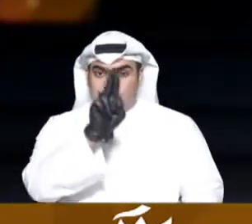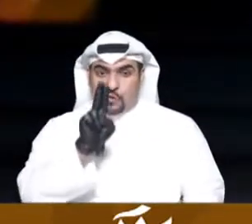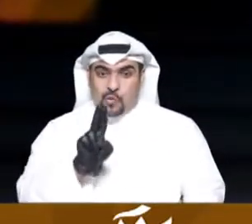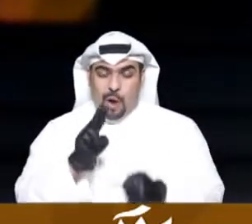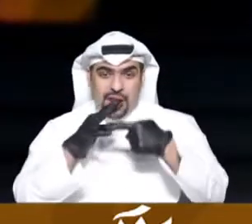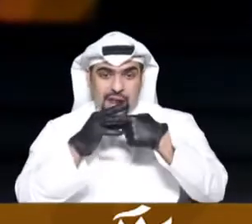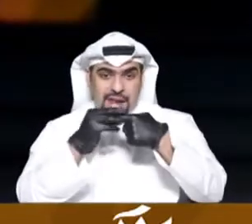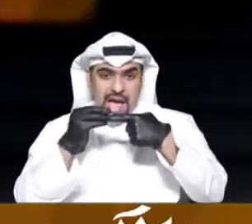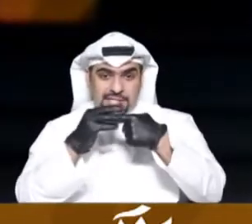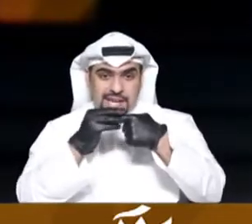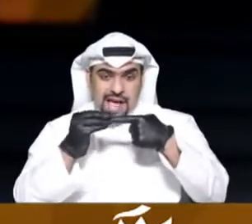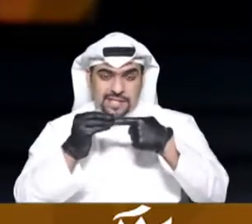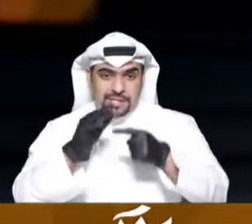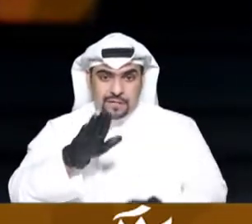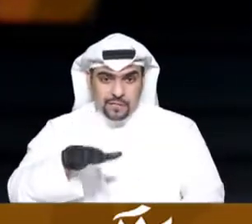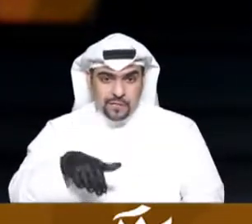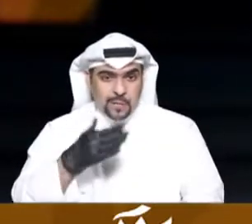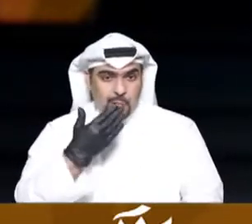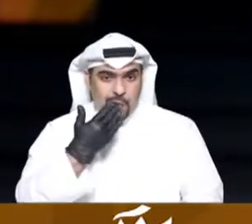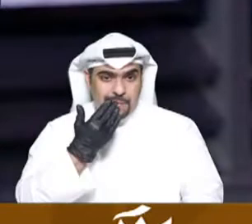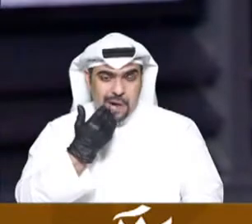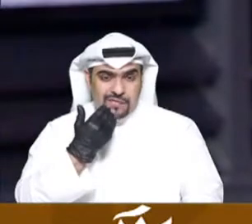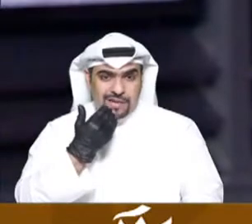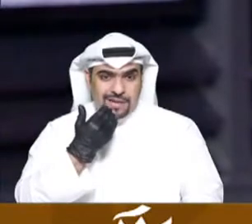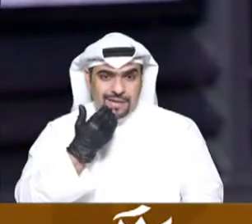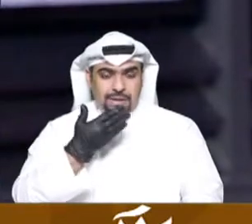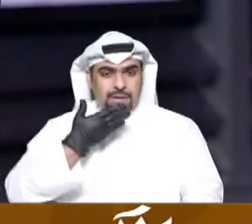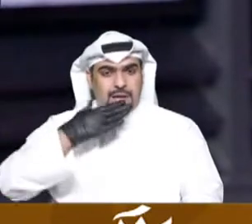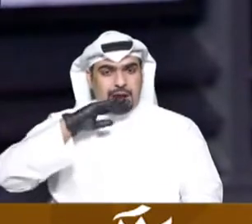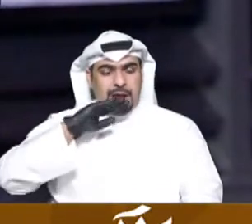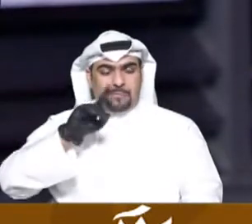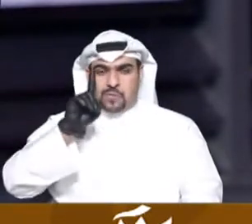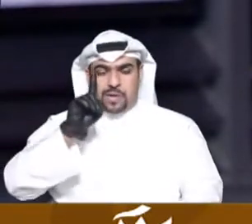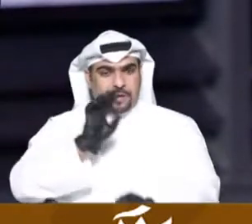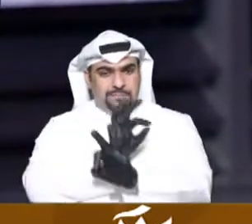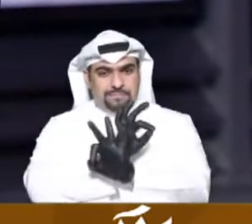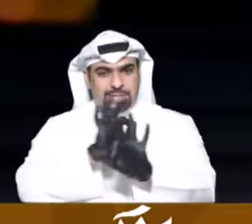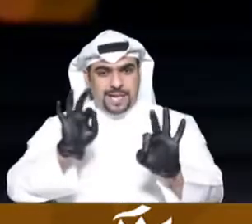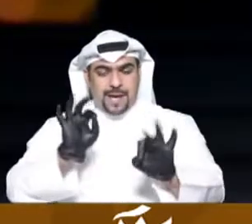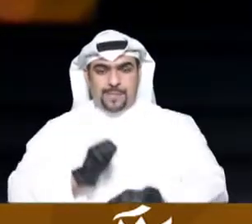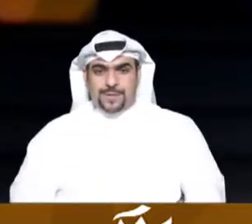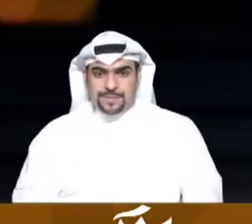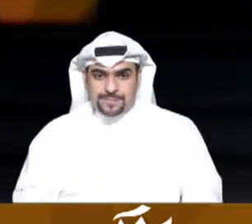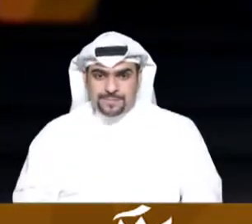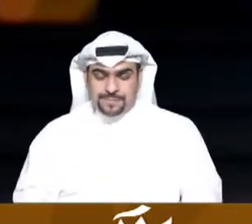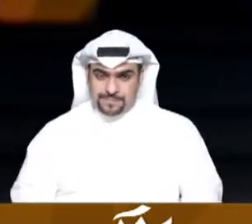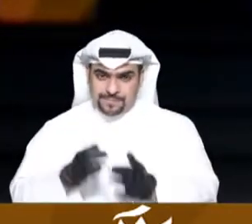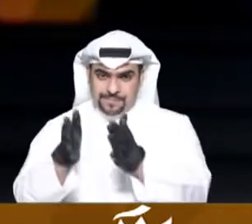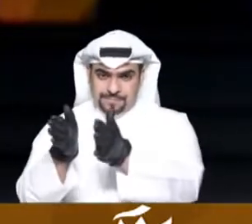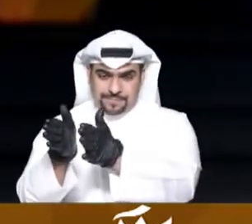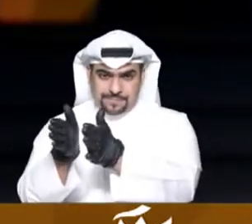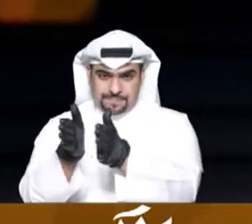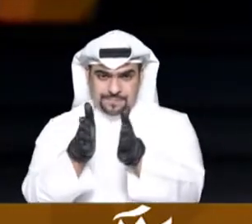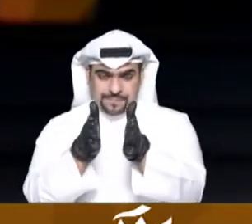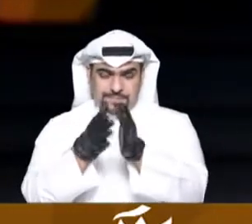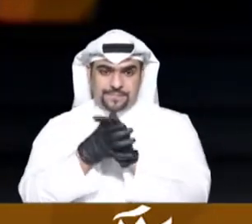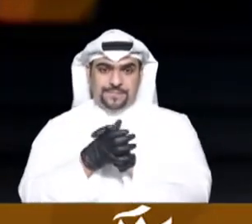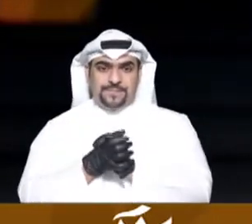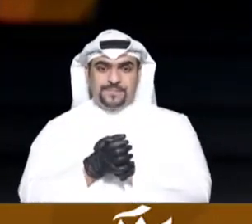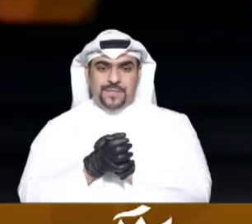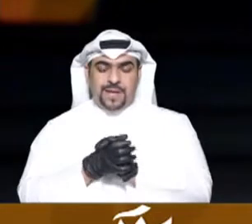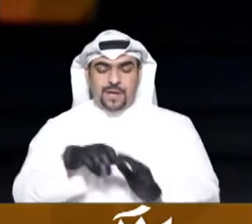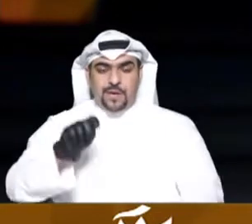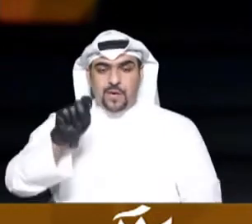في الكمامات؟ لا لا لا الحمد لله الامور زينه، نتمنى ذلك ان شاء الله. طيب لا شك ان يعني اليوم يعني وصول